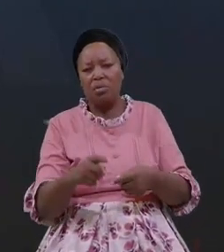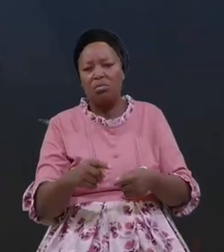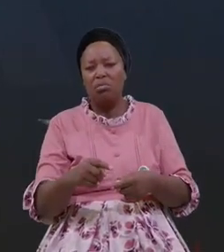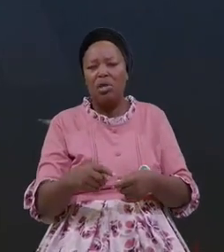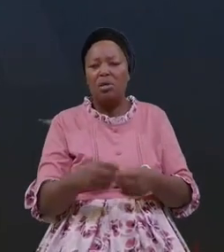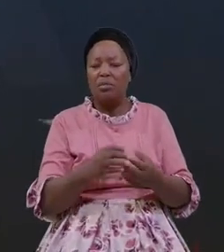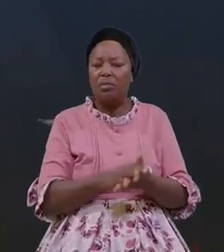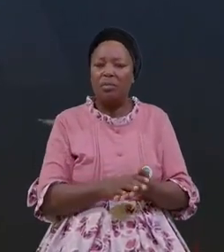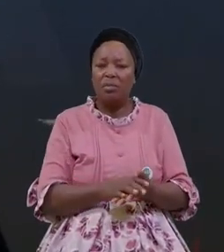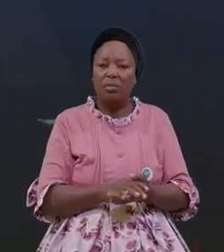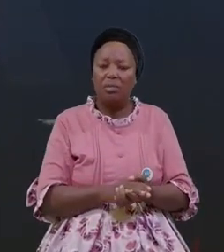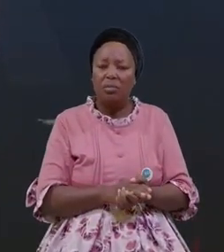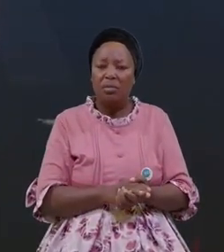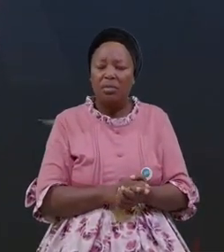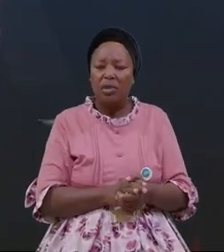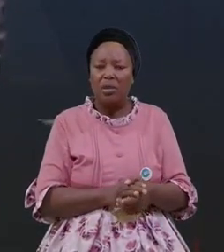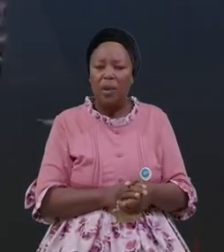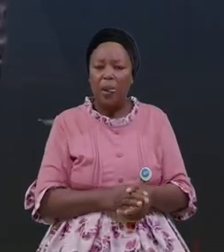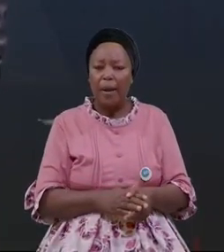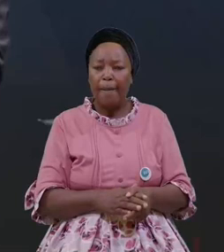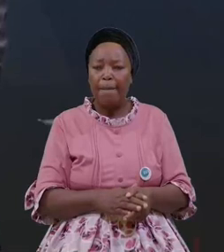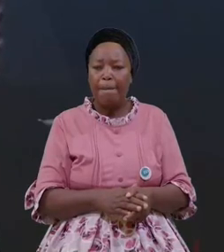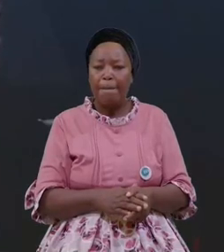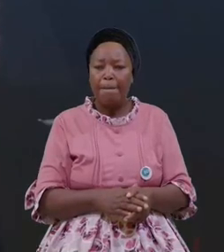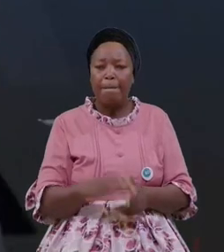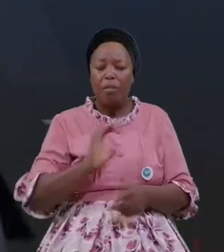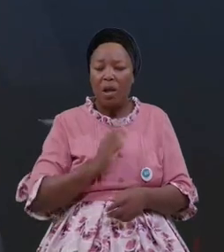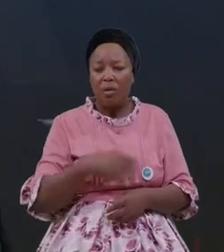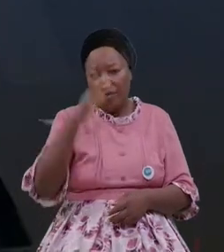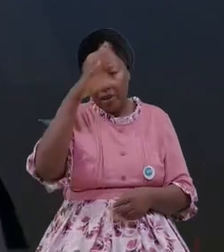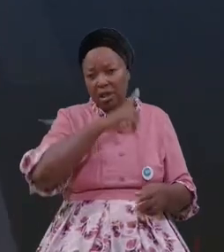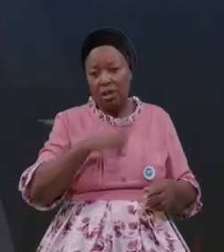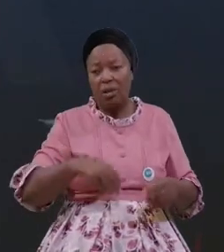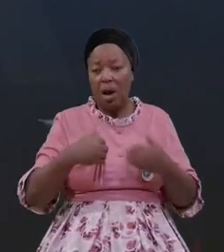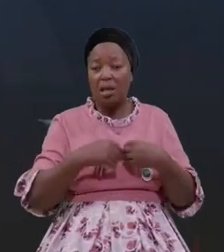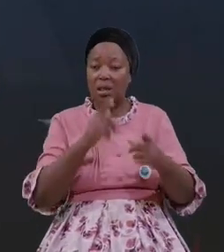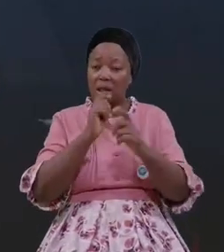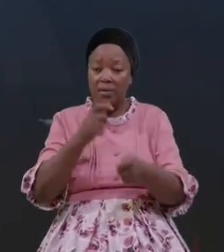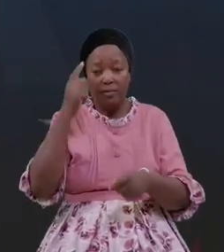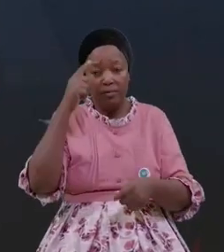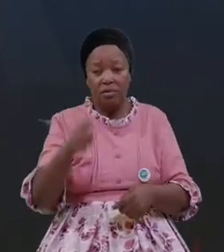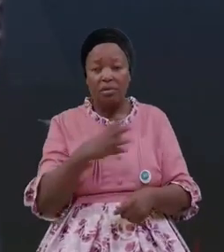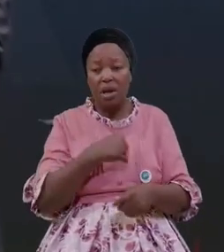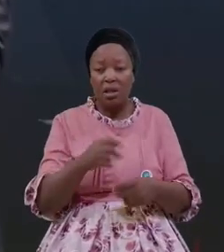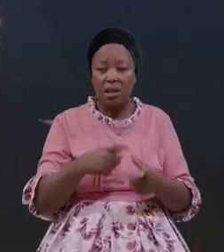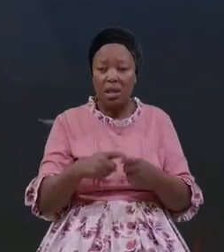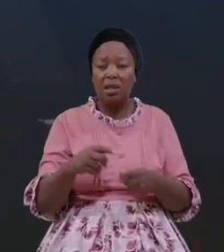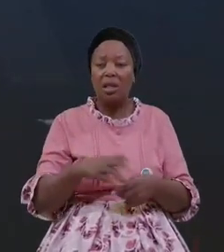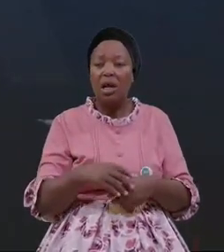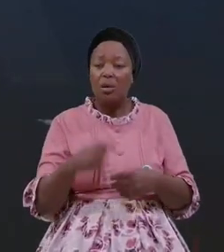les nouveaux convertis savoir que ils doivent participer à des